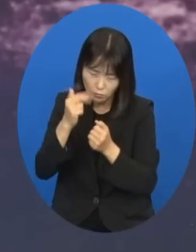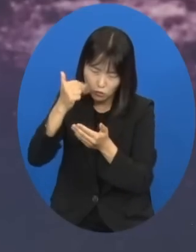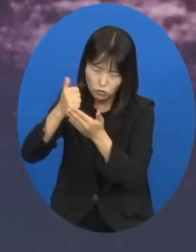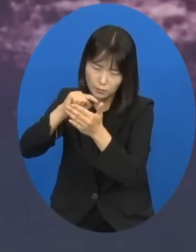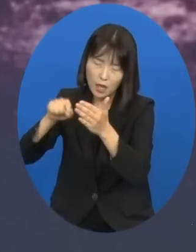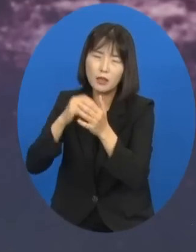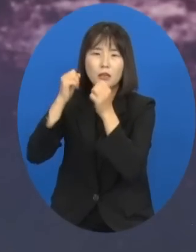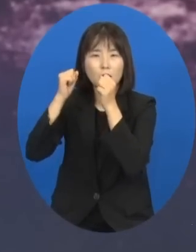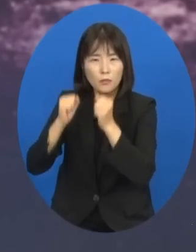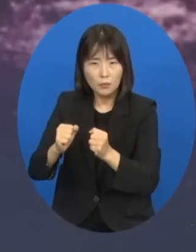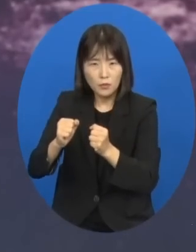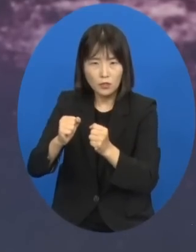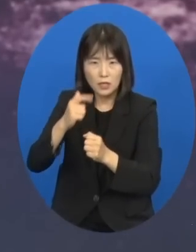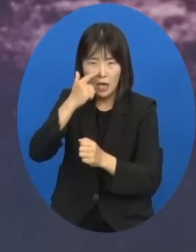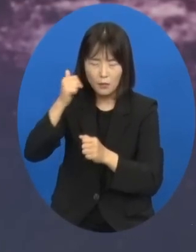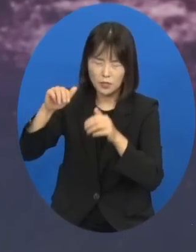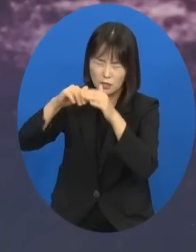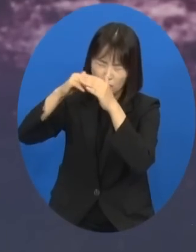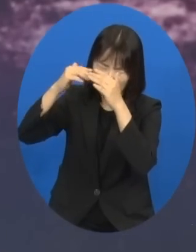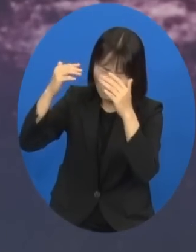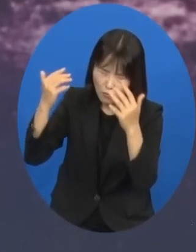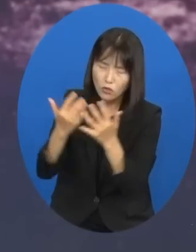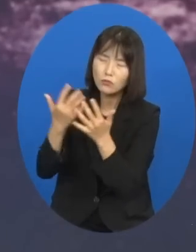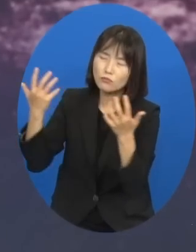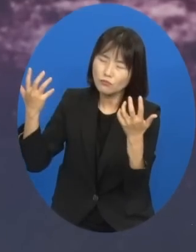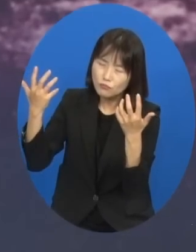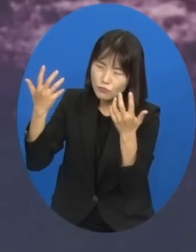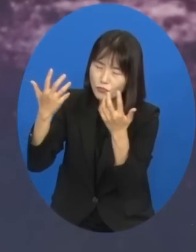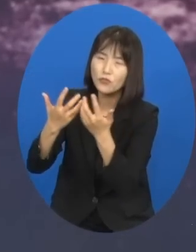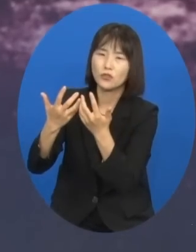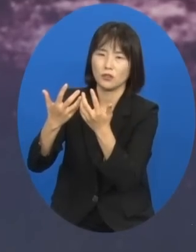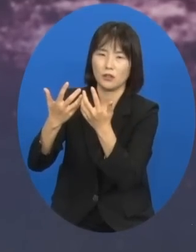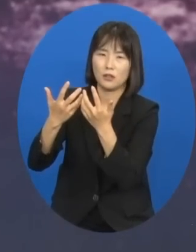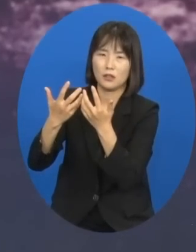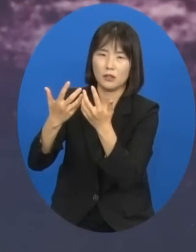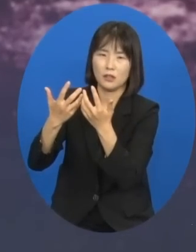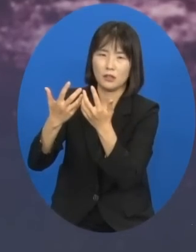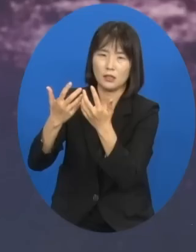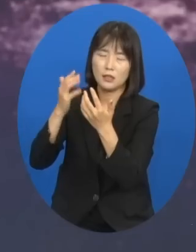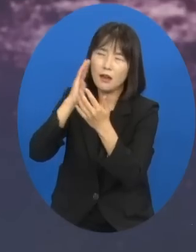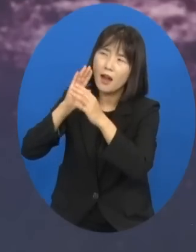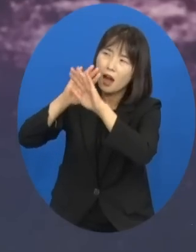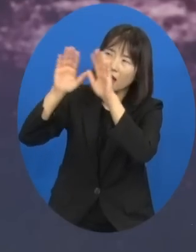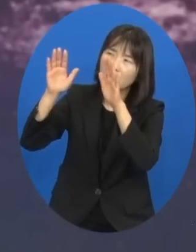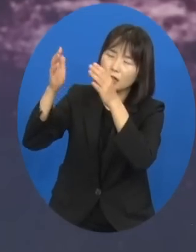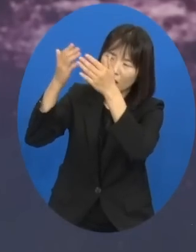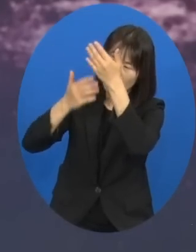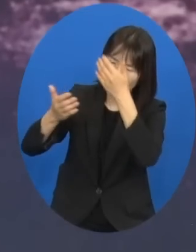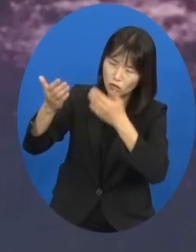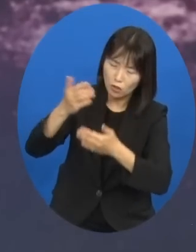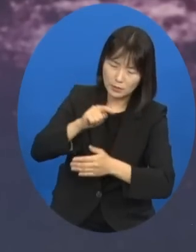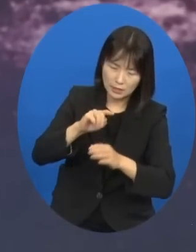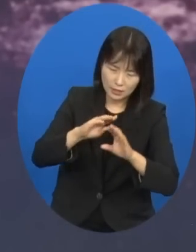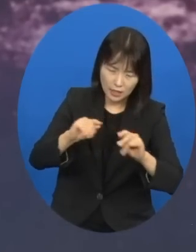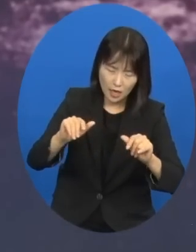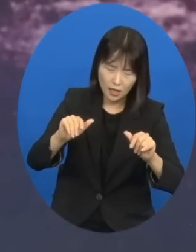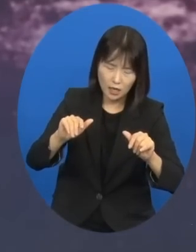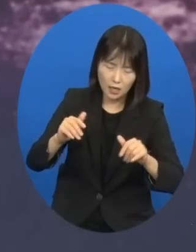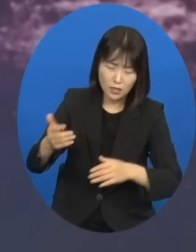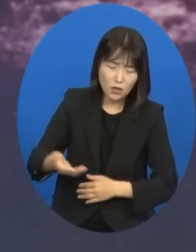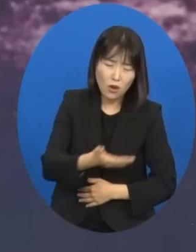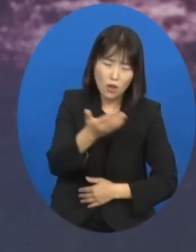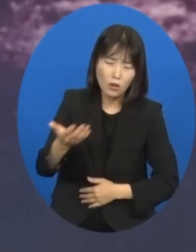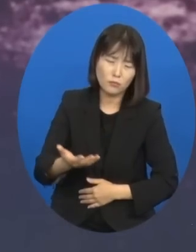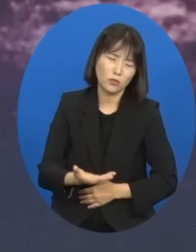머물러서 아버지의 그 모든 풍성한 우리가 상상할 수도 없는 하늘의 그 유업이 이 땅에서 여러분들에게서도